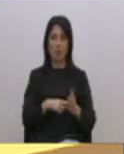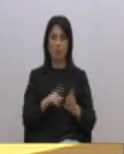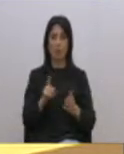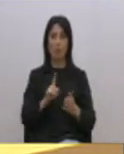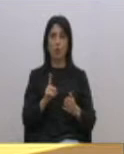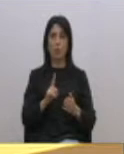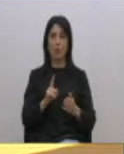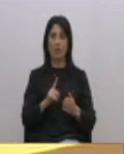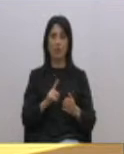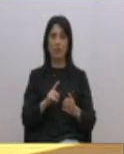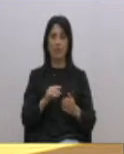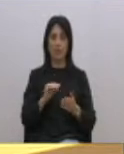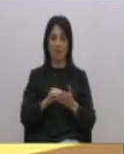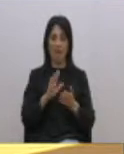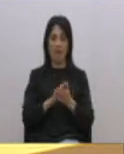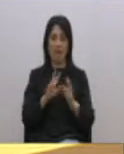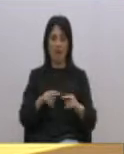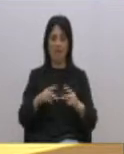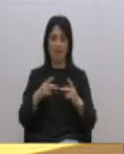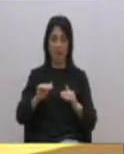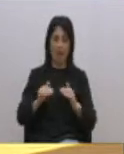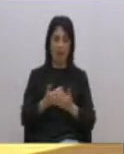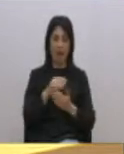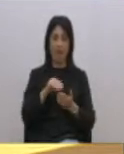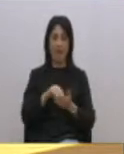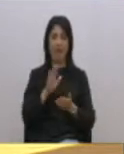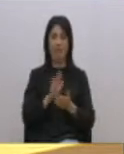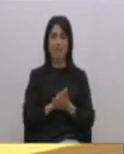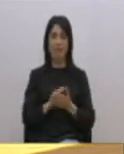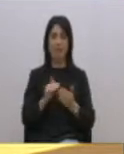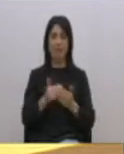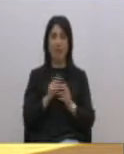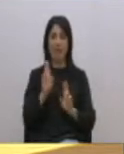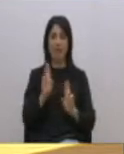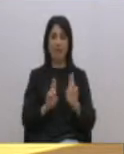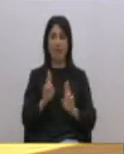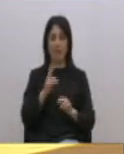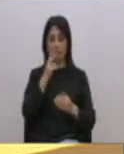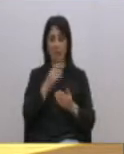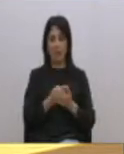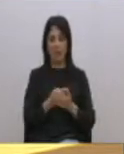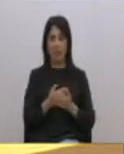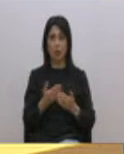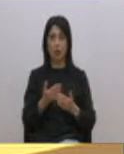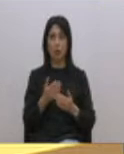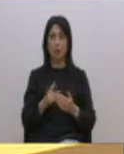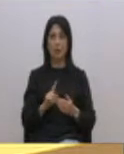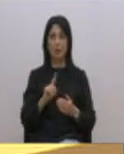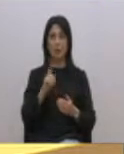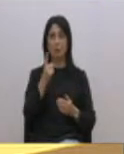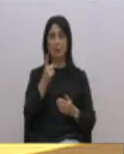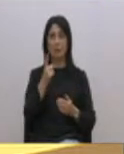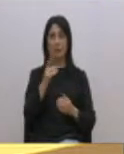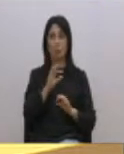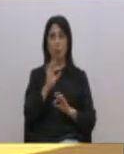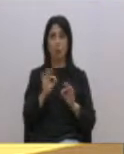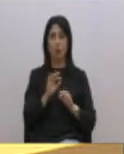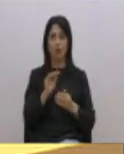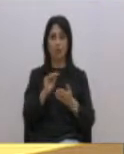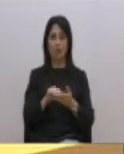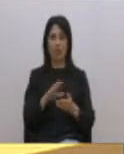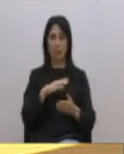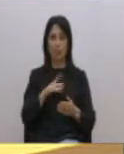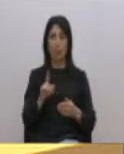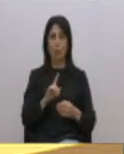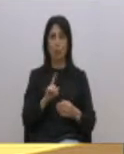რომ გადარეგისტრირება, ანუ ხელახალი რეგისტრაცია ახალი სტანდარტების მიხედვით, რომელიც თავდაპირველ პროექტში ჩადებული იყო,